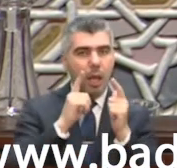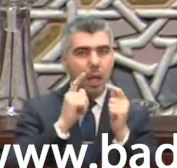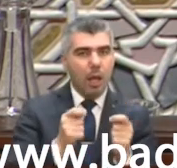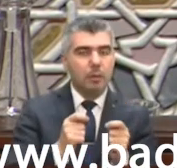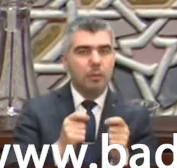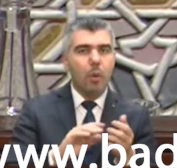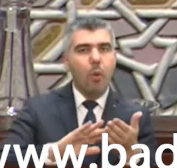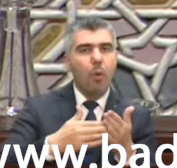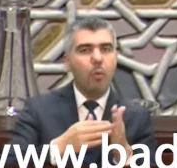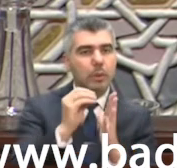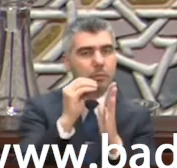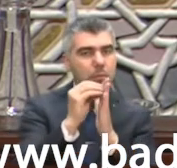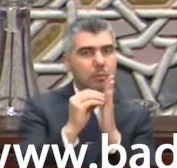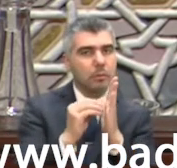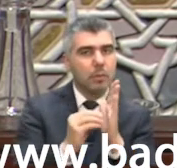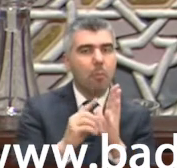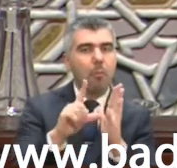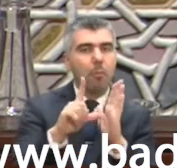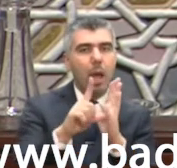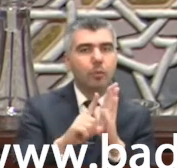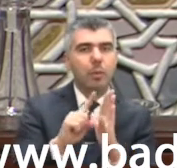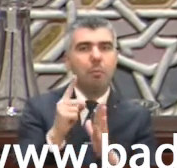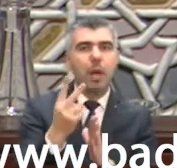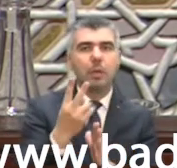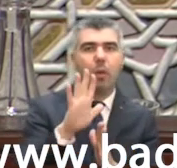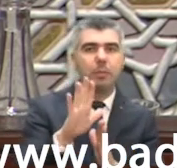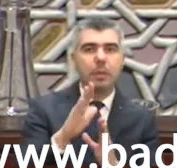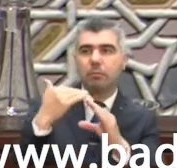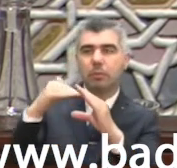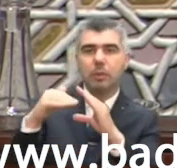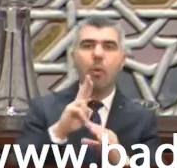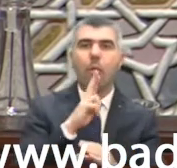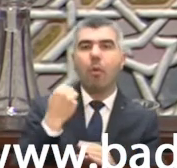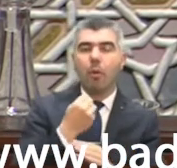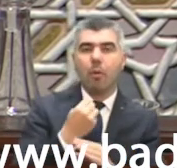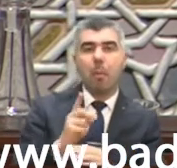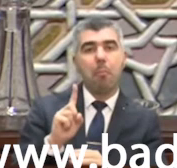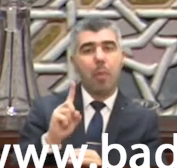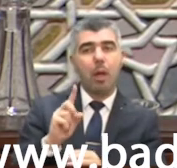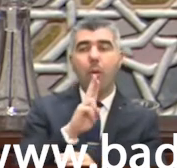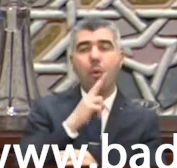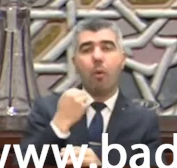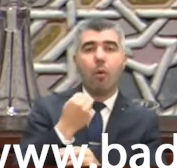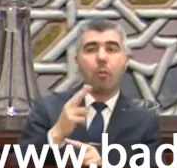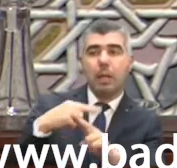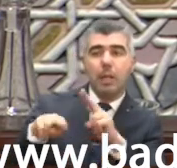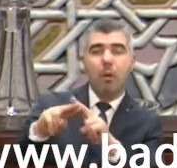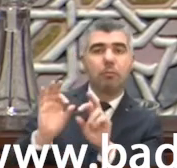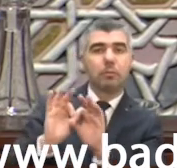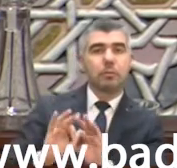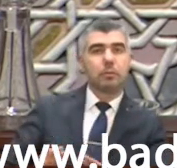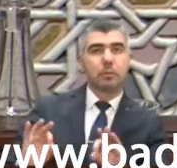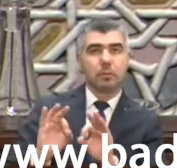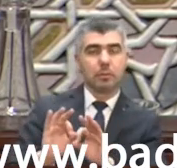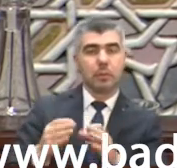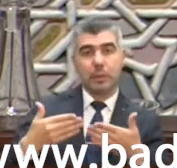توافر الشروط المنصوص عليها في المادة 152، حناها على الحكومة، ولكن الحكومة كان لها نظر آخر، خاصة